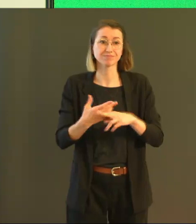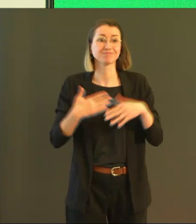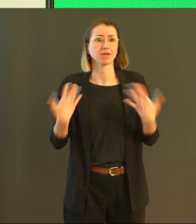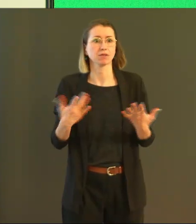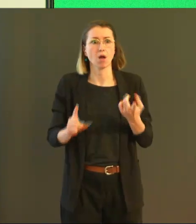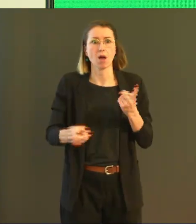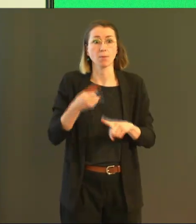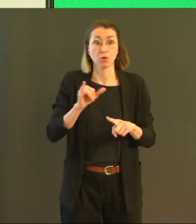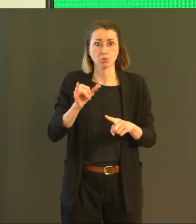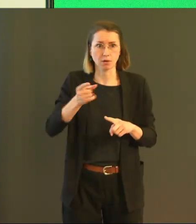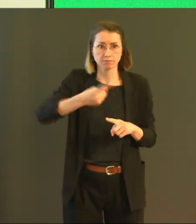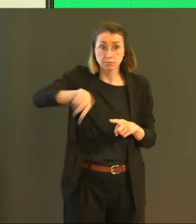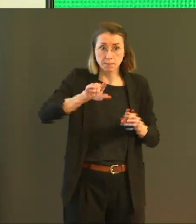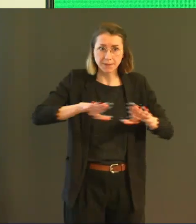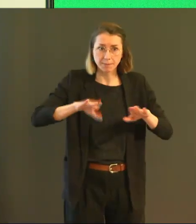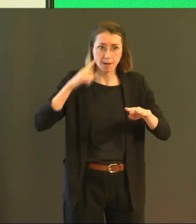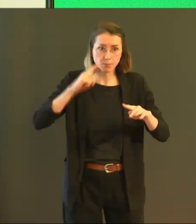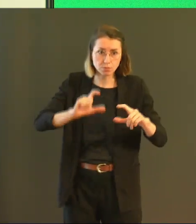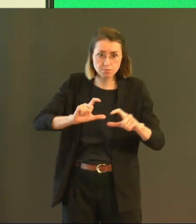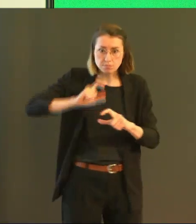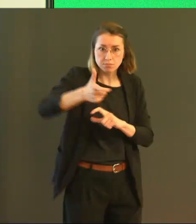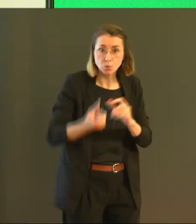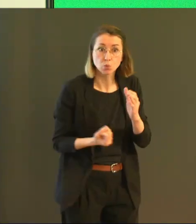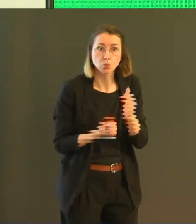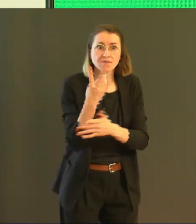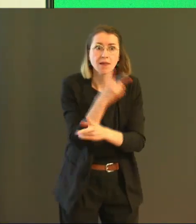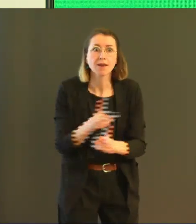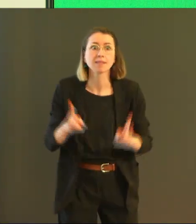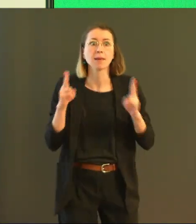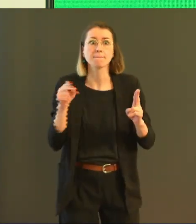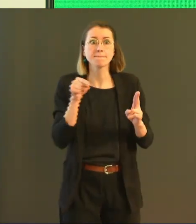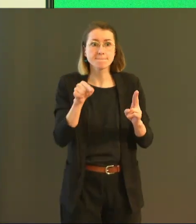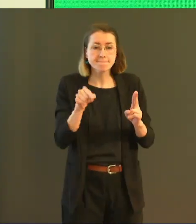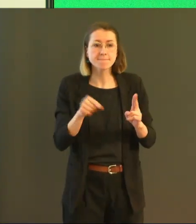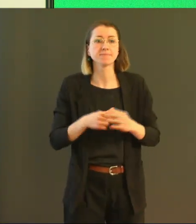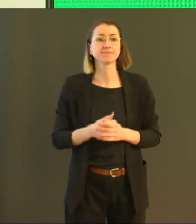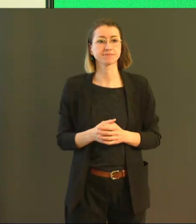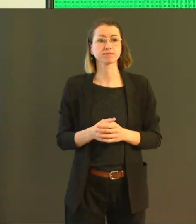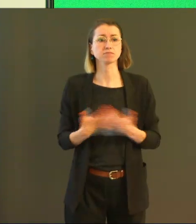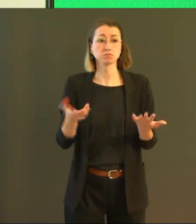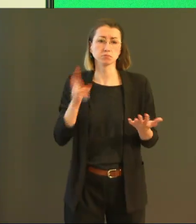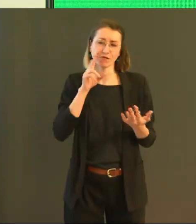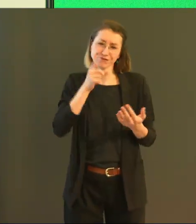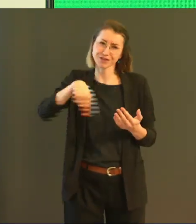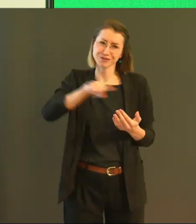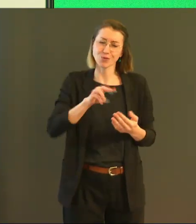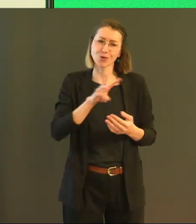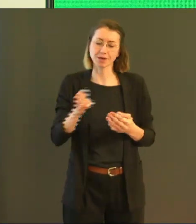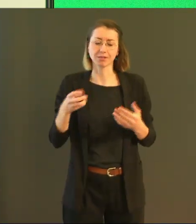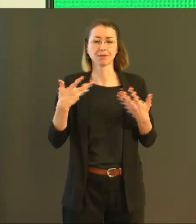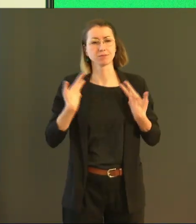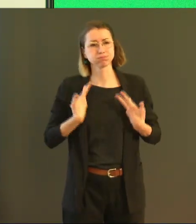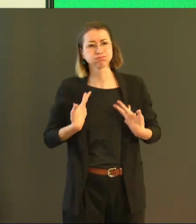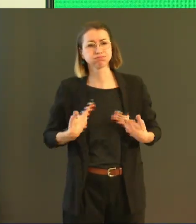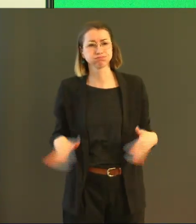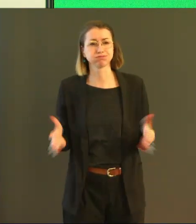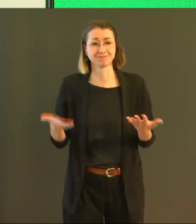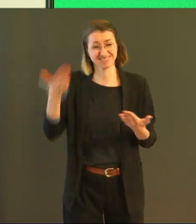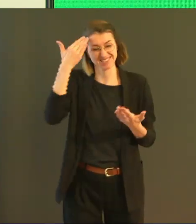sécurité vers cette nouvelle réalité qui nous attend profitons de ce week end bien sûr en respectant ses mesures de santé